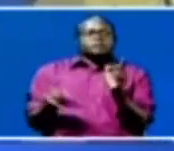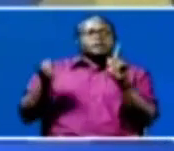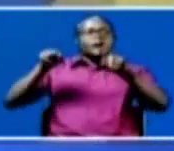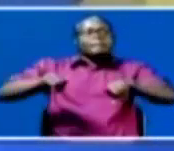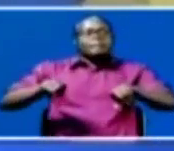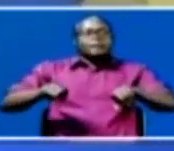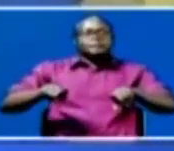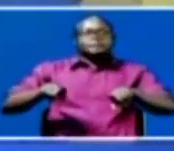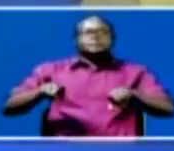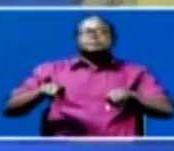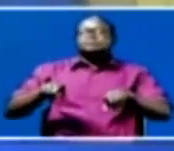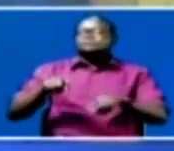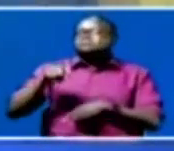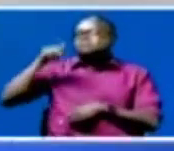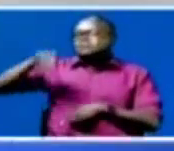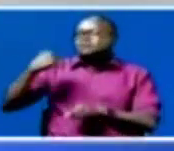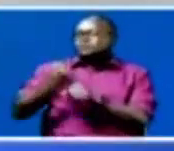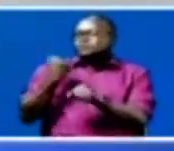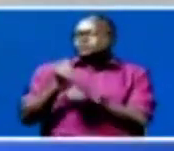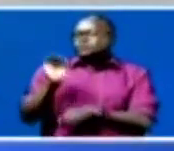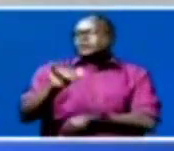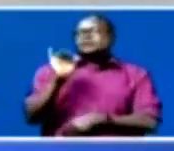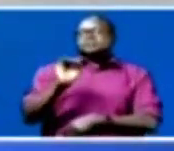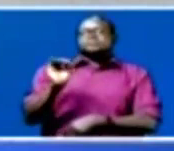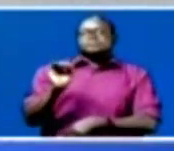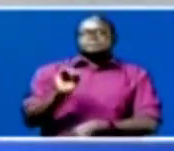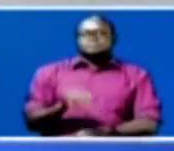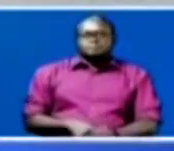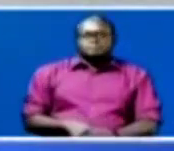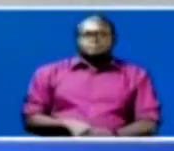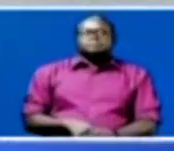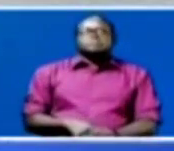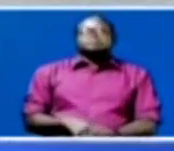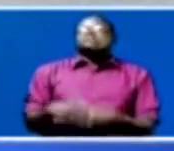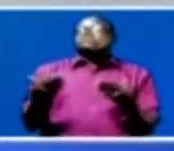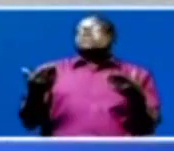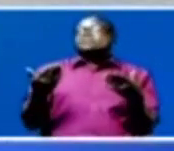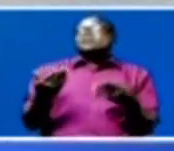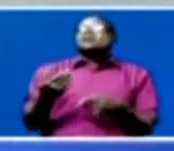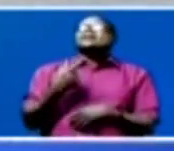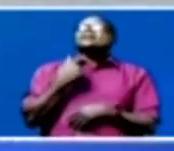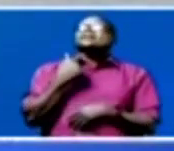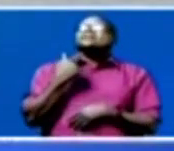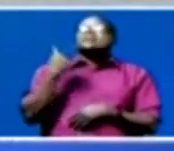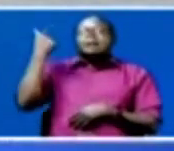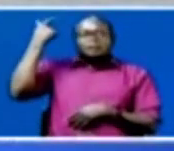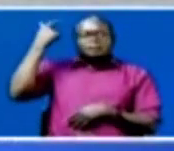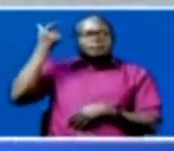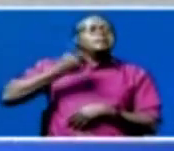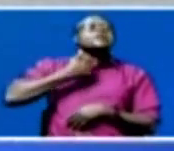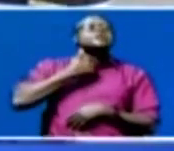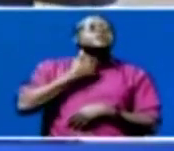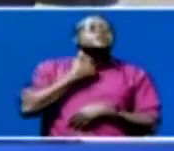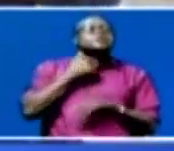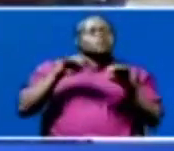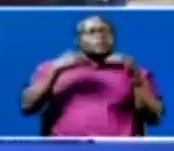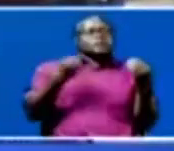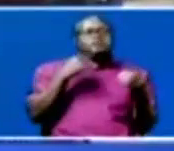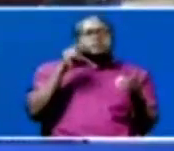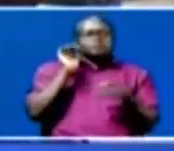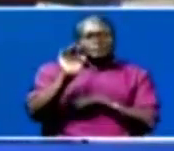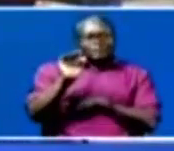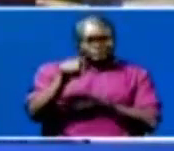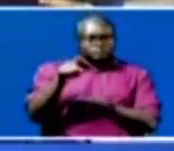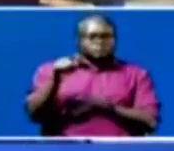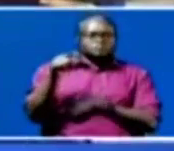alichosema hakikustahili kutokea. Muungano wa uguzi nchini hata hivyo umelaumu usimamizi wa hospitali hiyo kwa